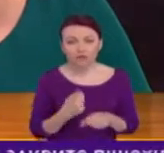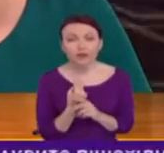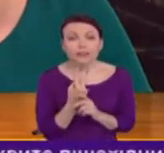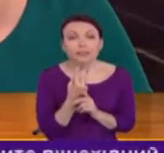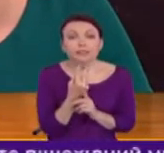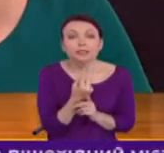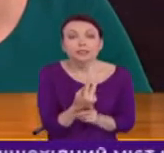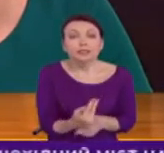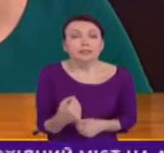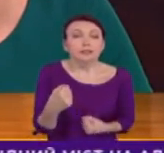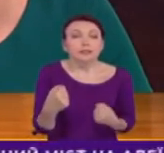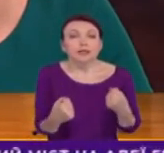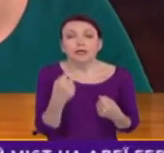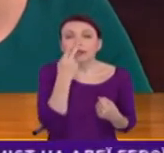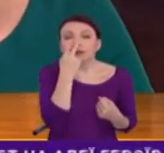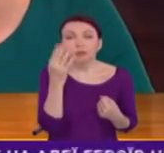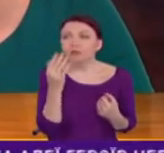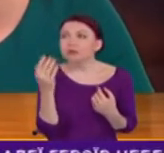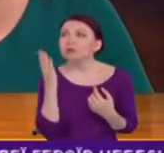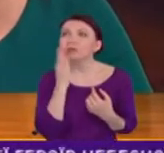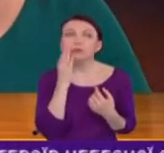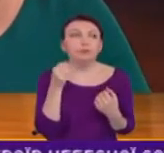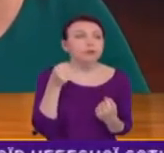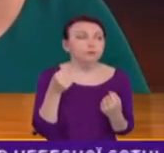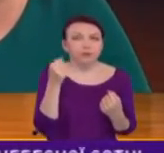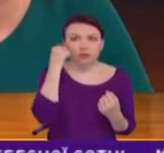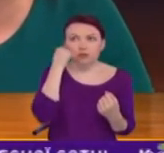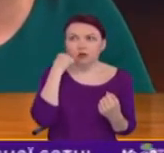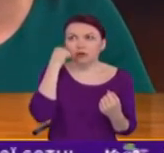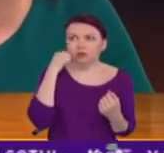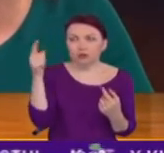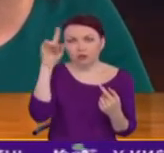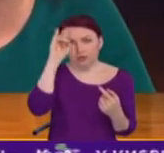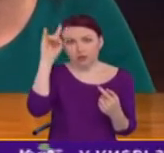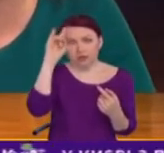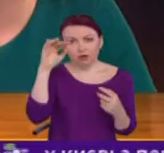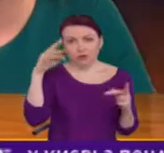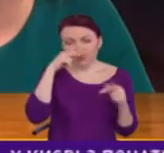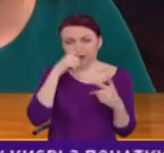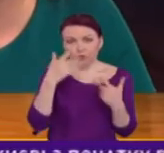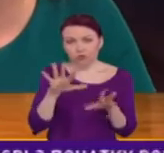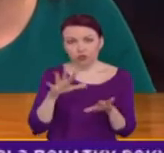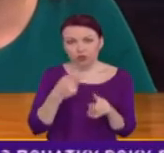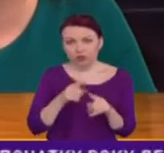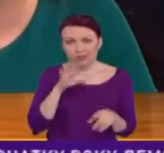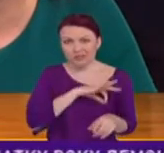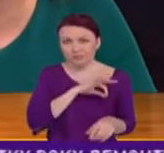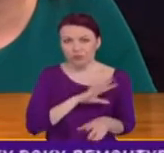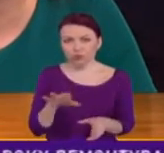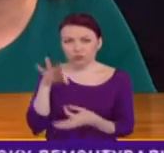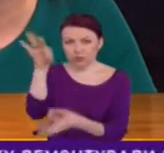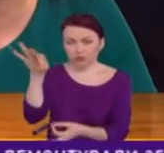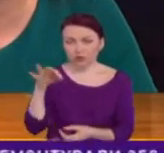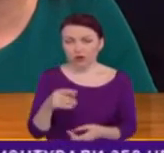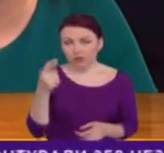що не привикла орієнтується тільки на знаки, і знаки вже давно не актуальні, то, звичайно,